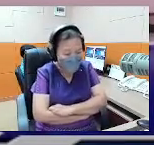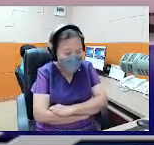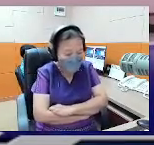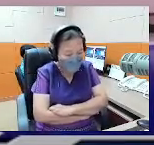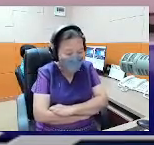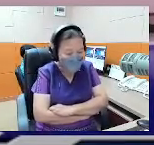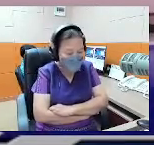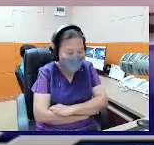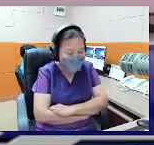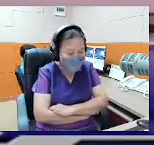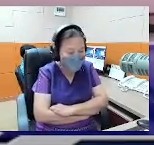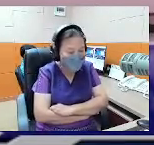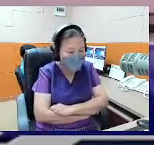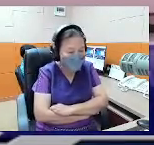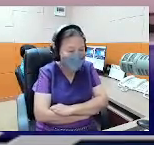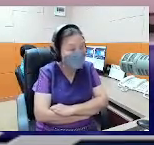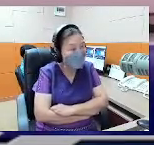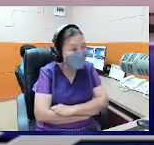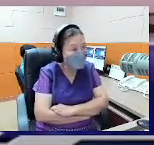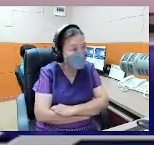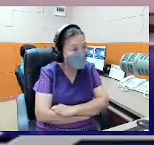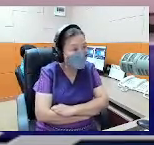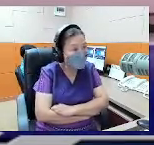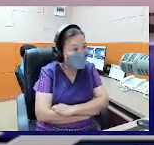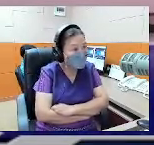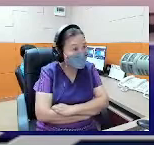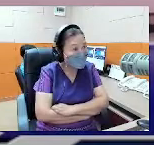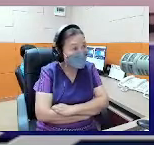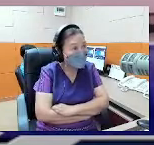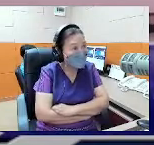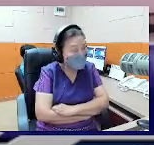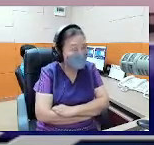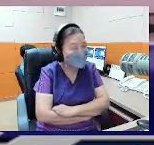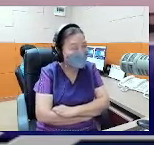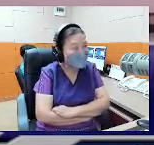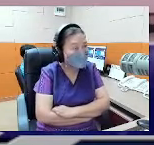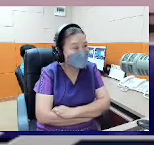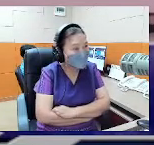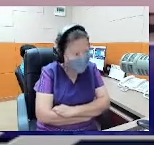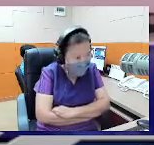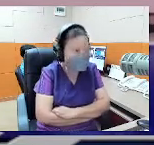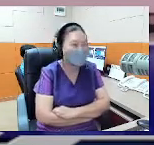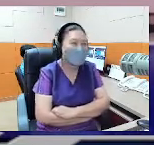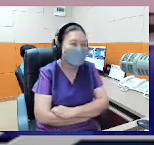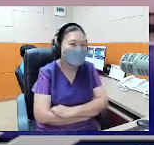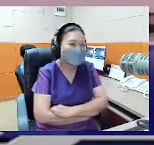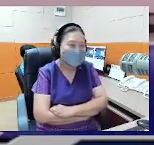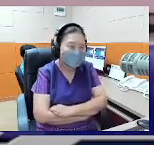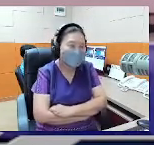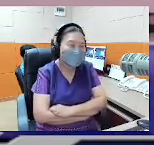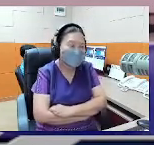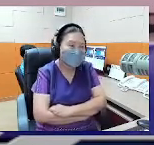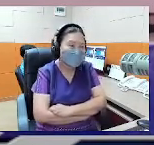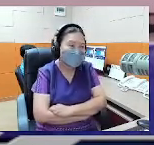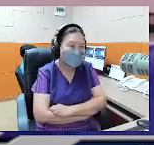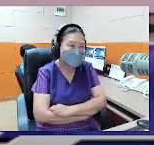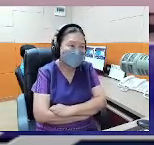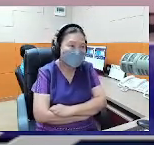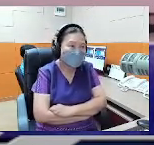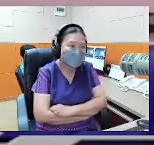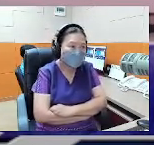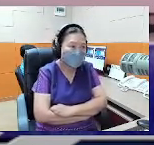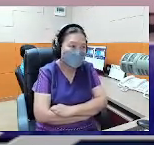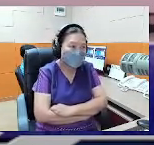าเพราะว่าจริงๆแล้วเนี่ยมาตรฐานฮาลาลคืออนุญาต ค่ะ อนุญาตทำเพราะฉะนั้นคำว่าอนุญ